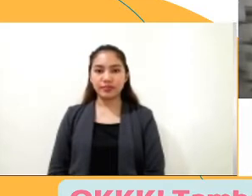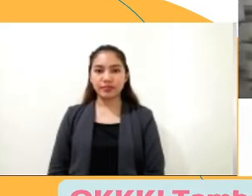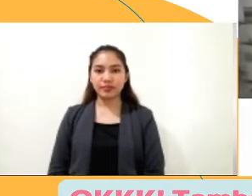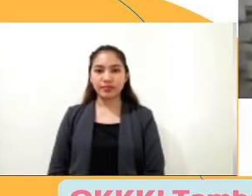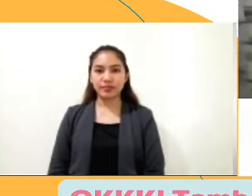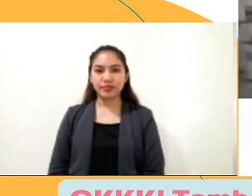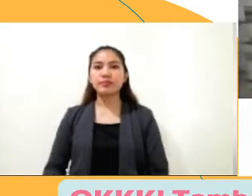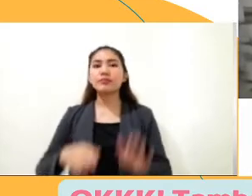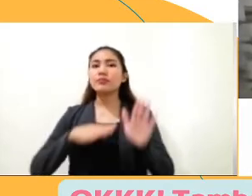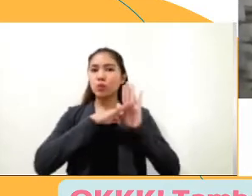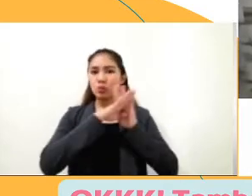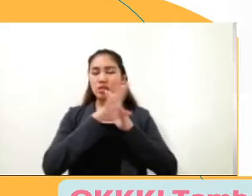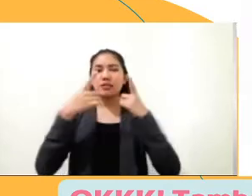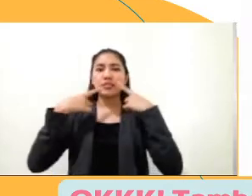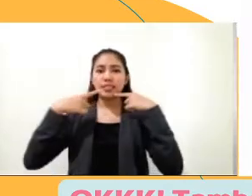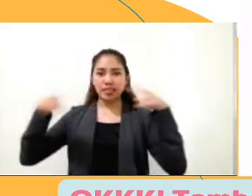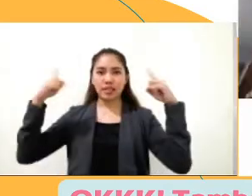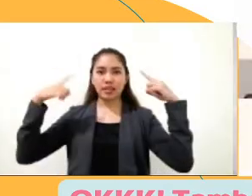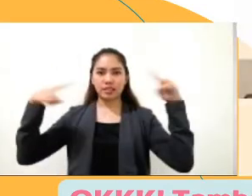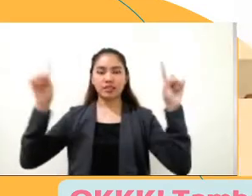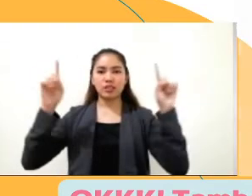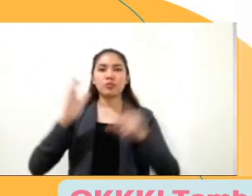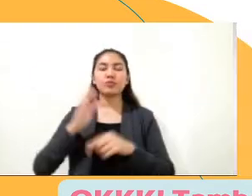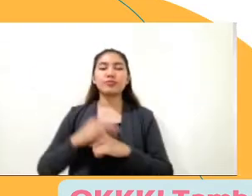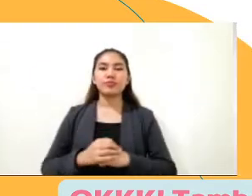Uunlad ito tungo sa kasalukuyan.